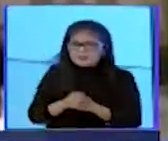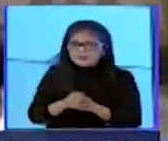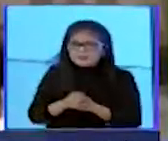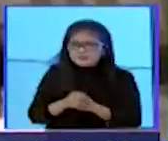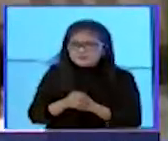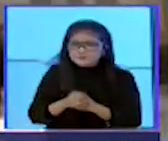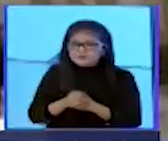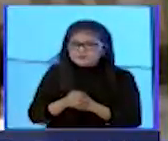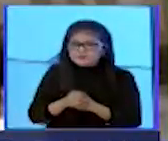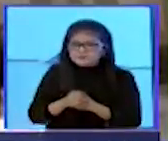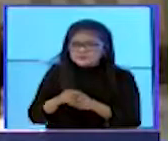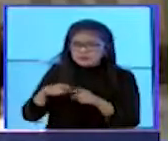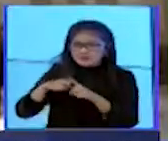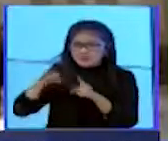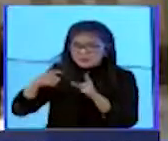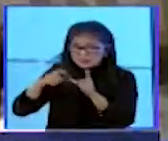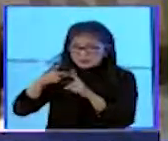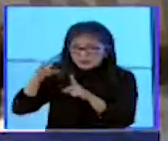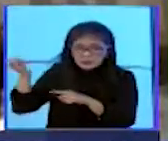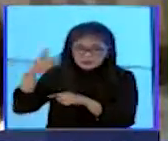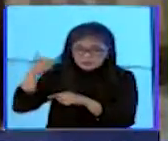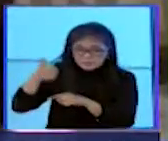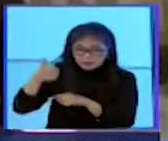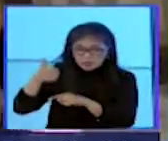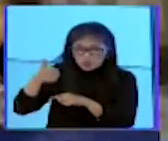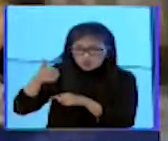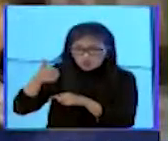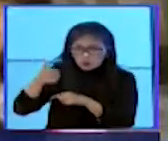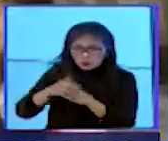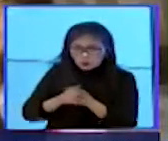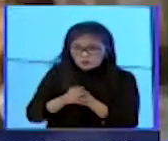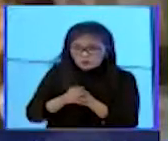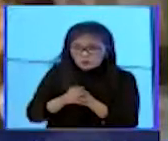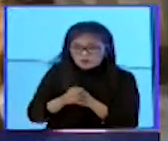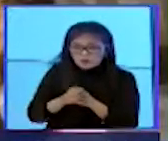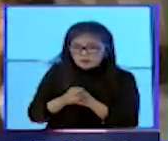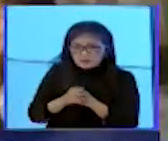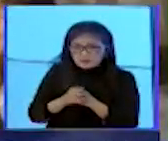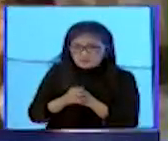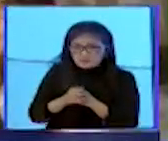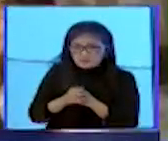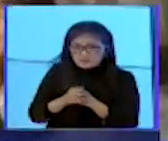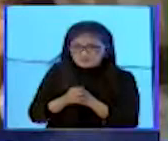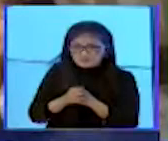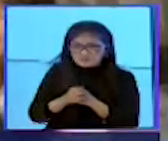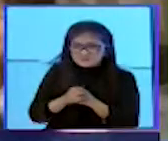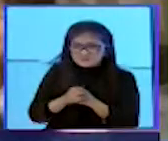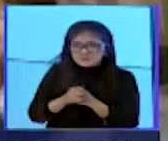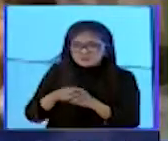Hai Keisha benar saya Oh ya er tidak terdengar suara mas coba Keisha